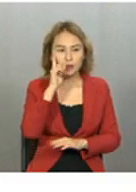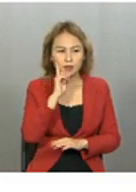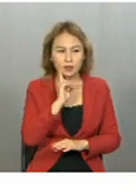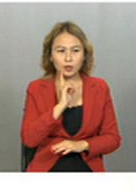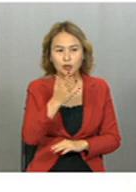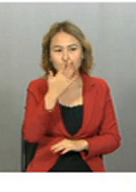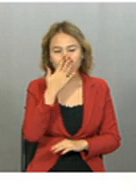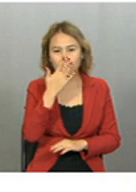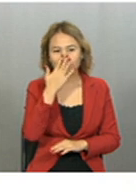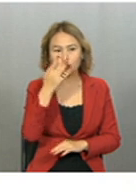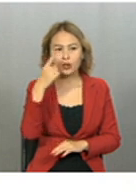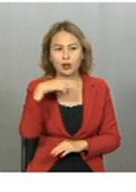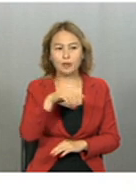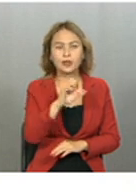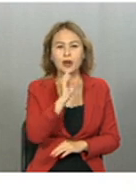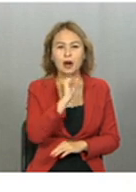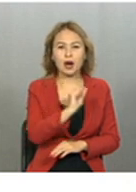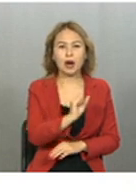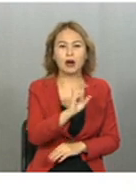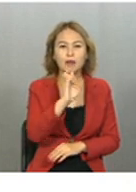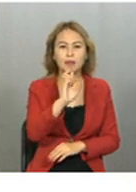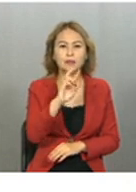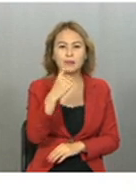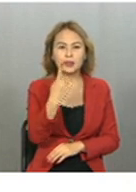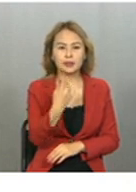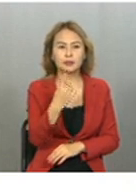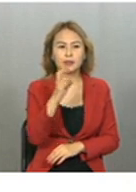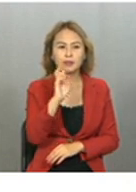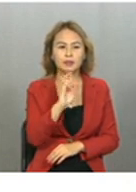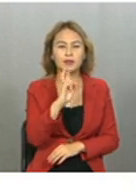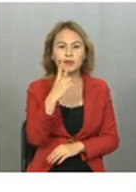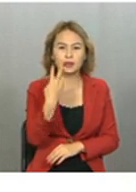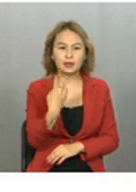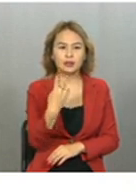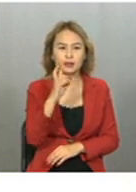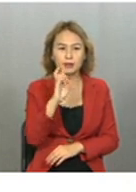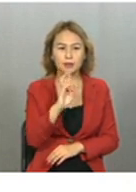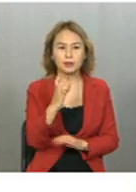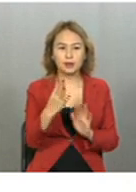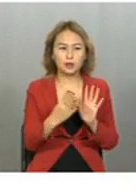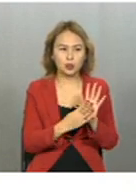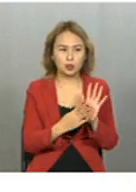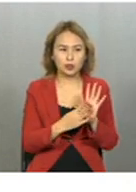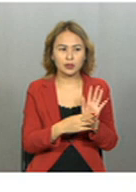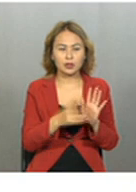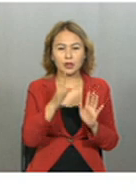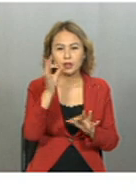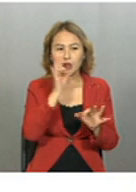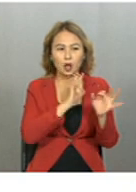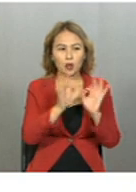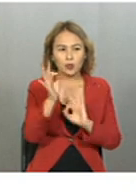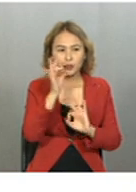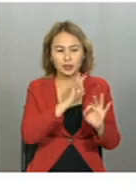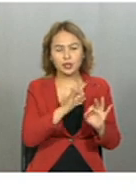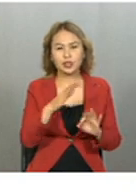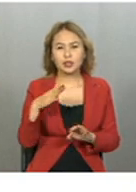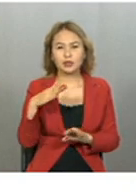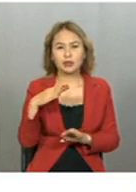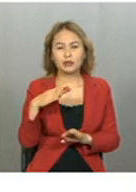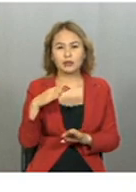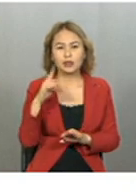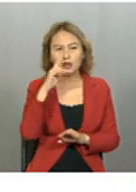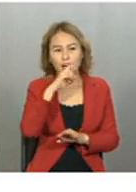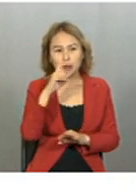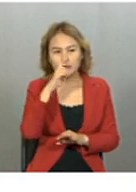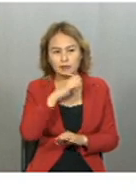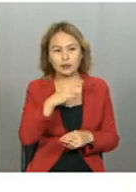хош иісті, құрамында А, В1, В2, В9, К дәрумендері,